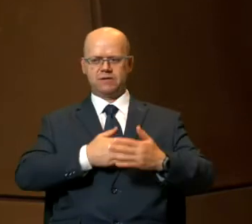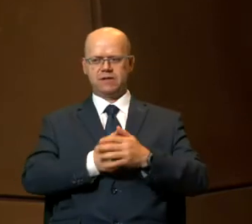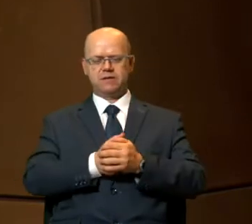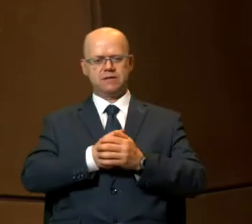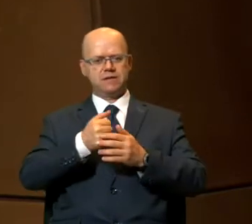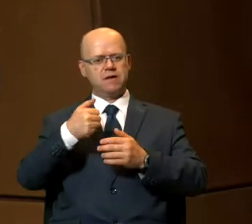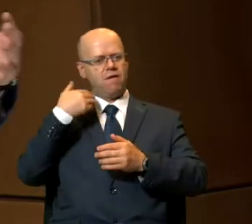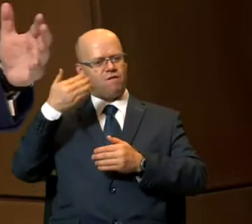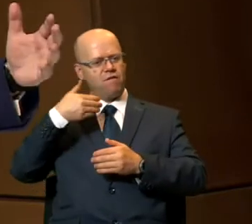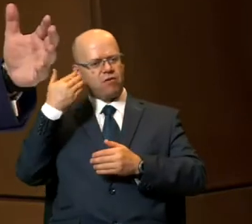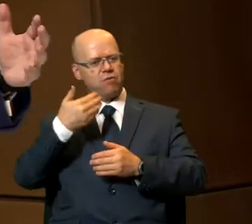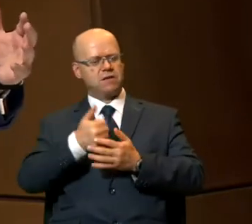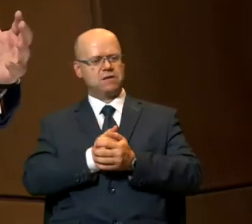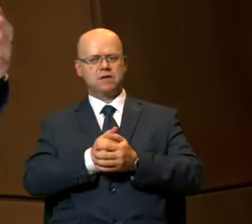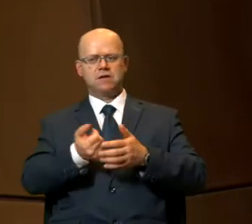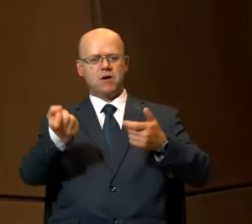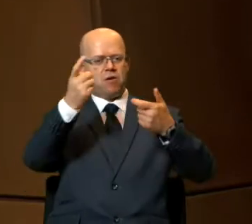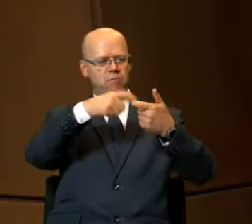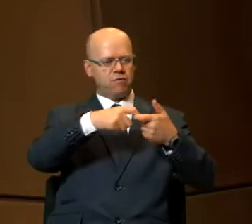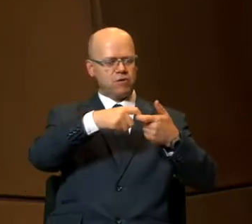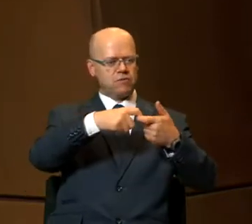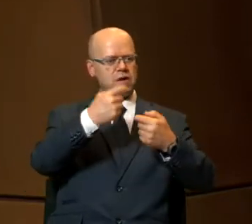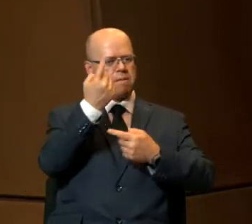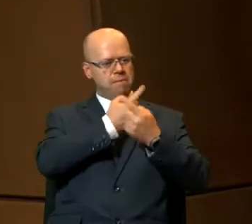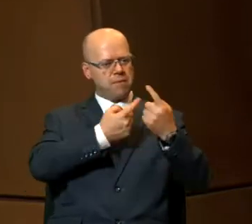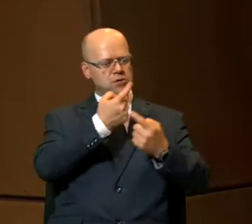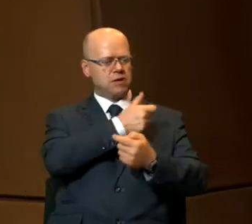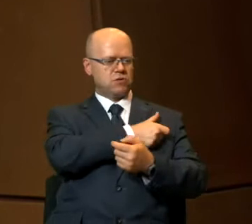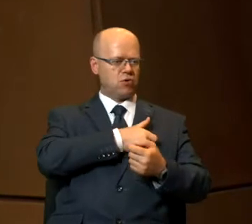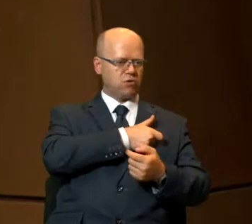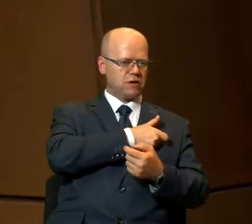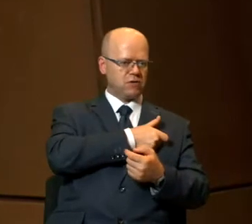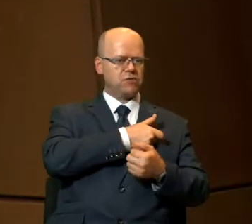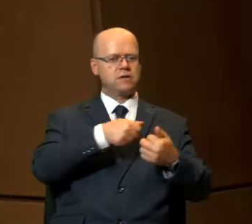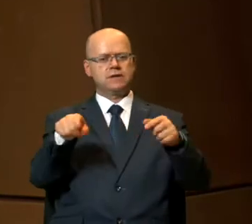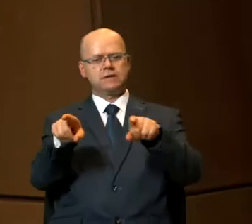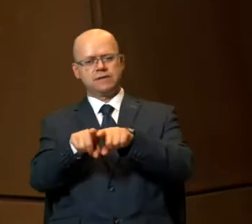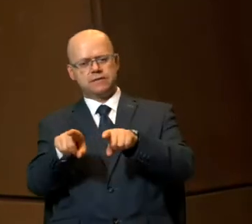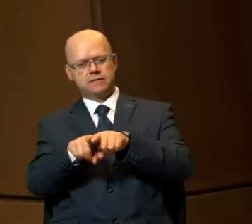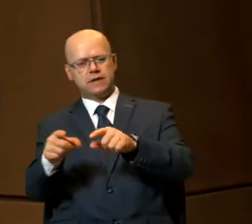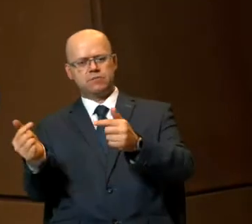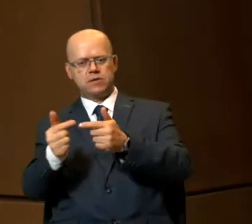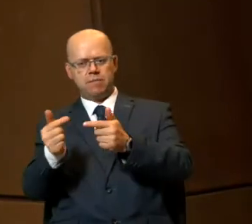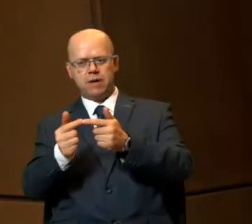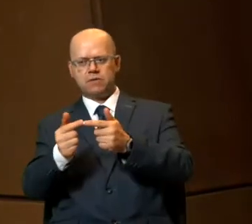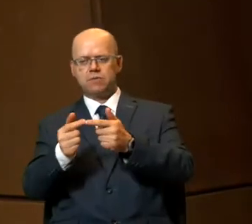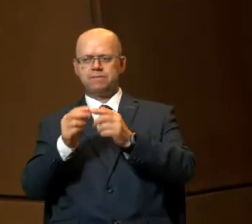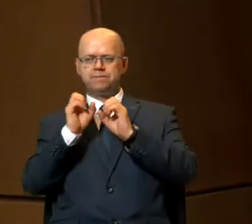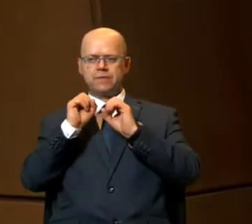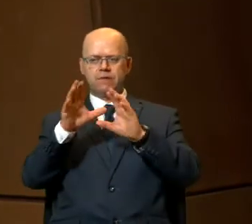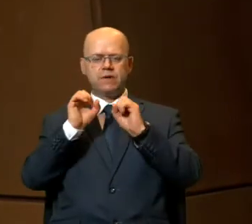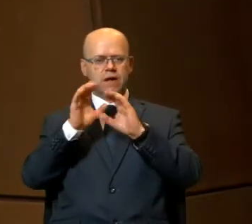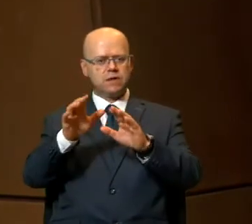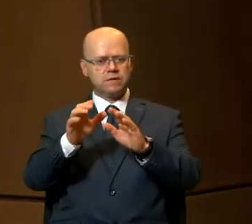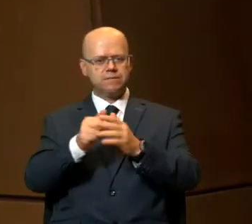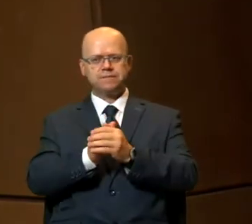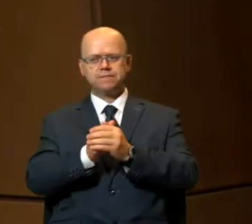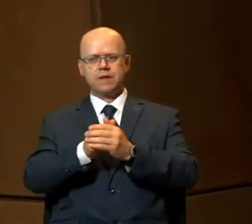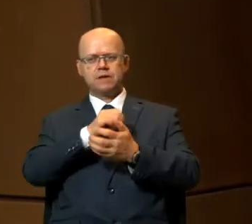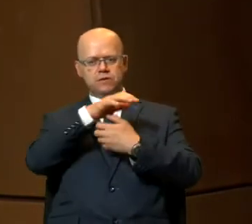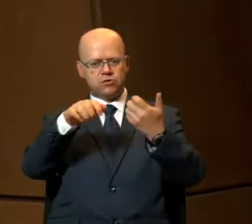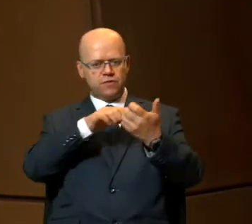będzie powiązaniem i naszego nurtu myślenia o pojęciu solidarności, ale jednocześnie też interpretacją